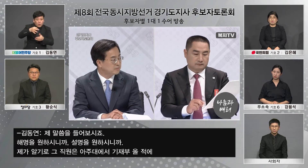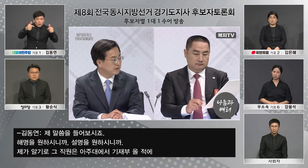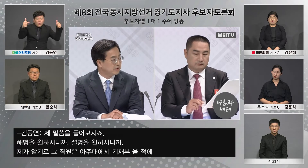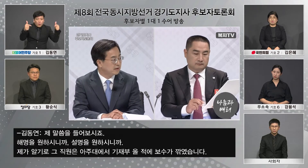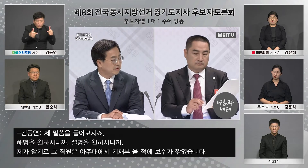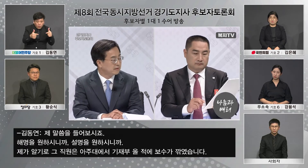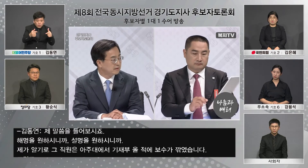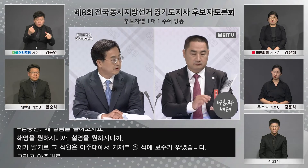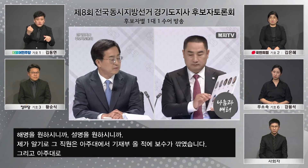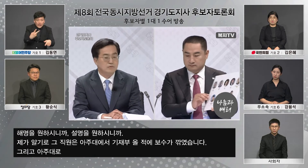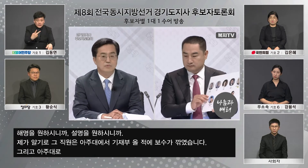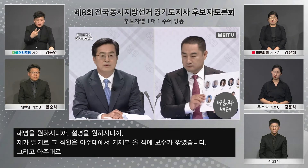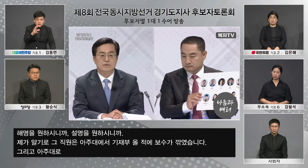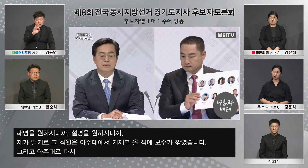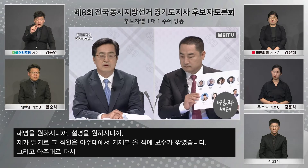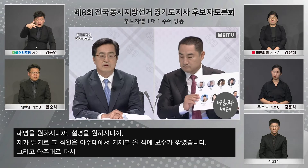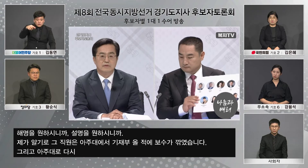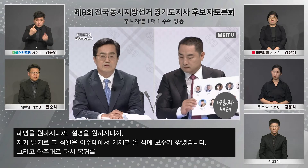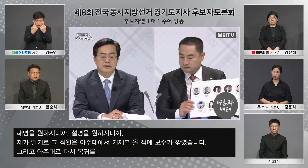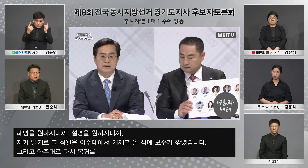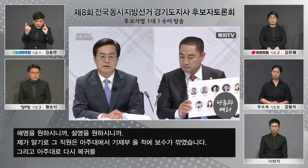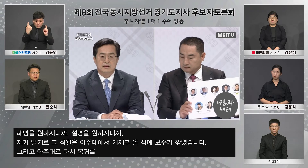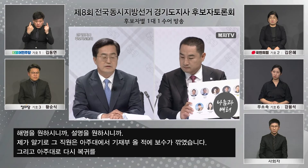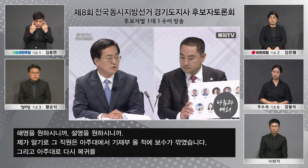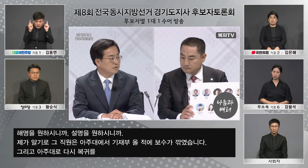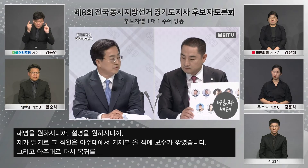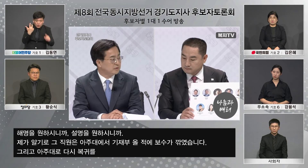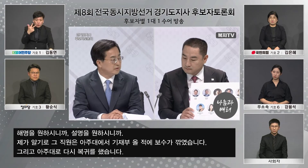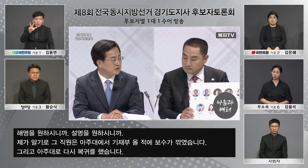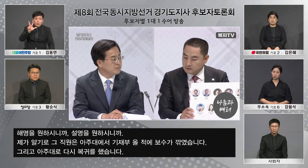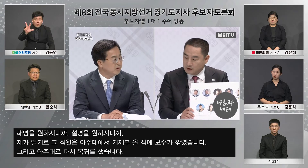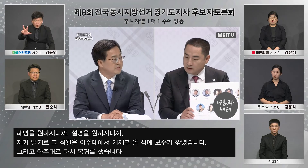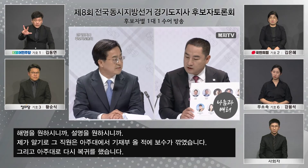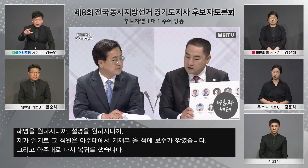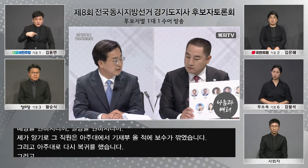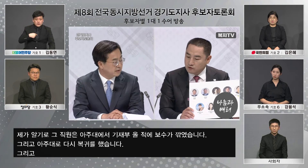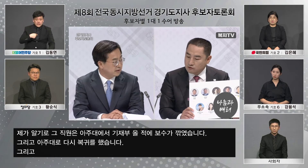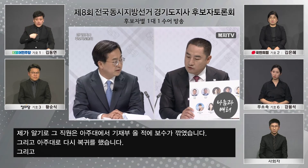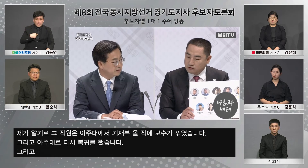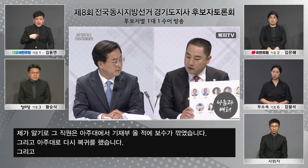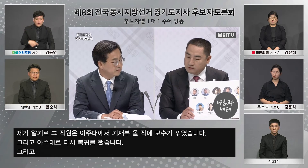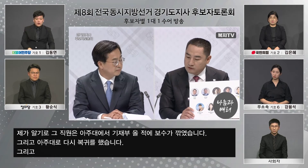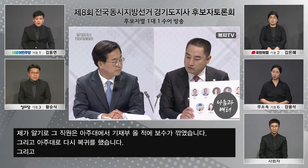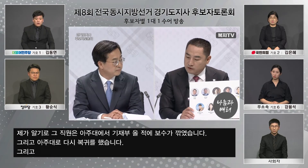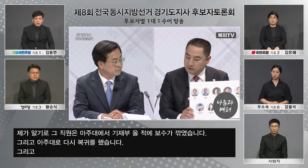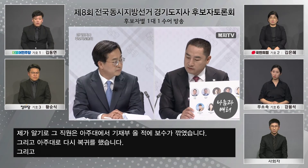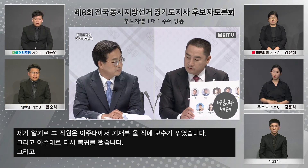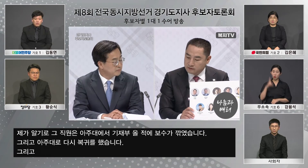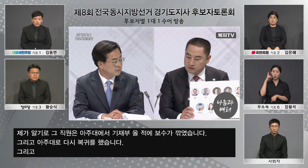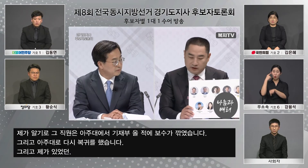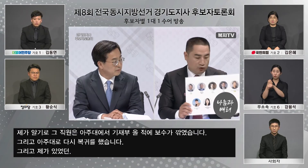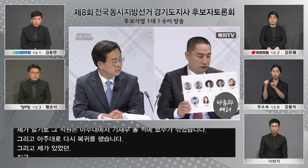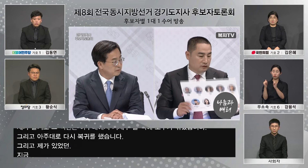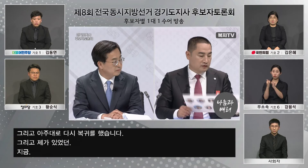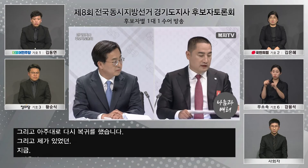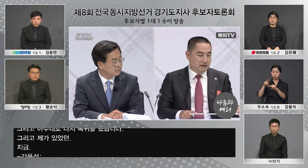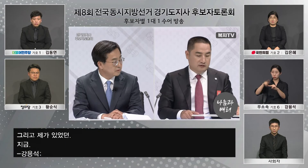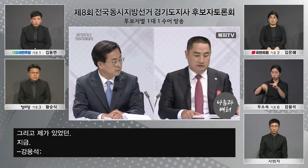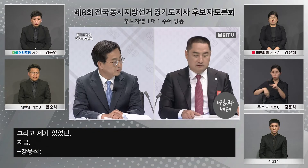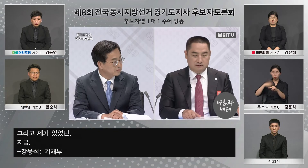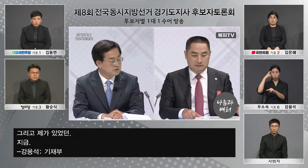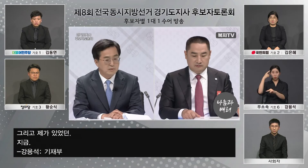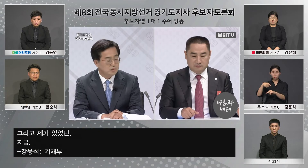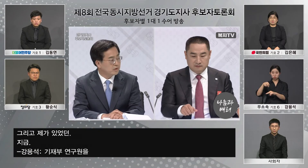복귀를 했습니다. 그러고 제가 있었던 그 지금 현 그러니까 이사장이 기재부 연구원을 왜 그만둔 거예요? 그렇게 좋은